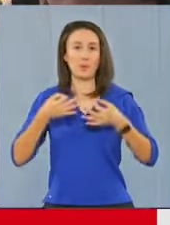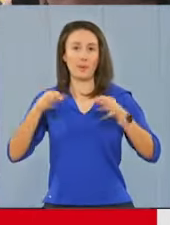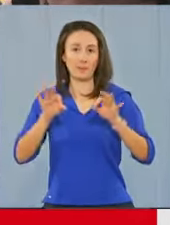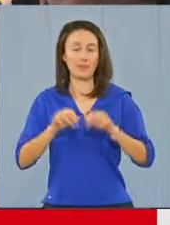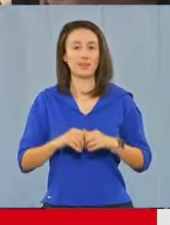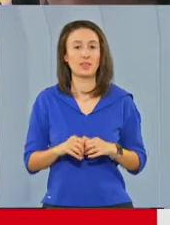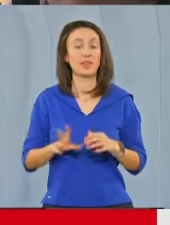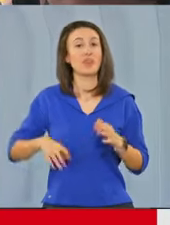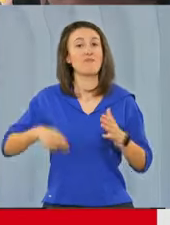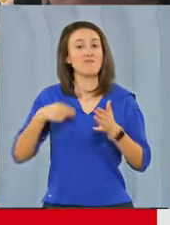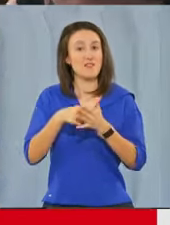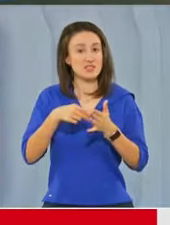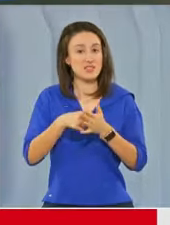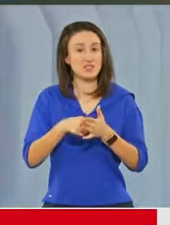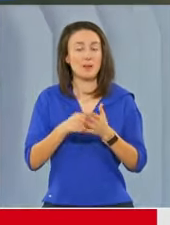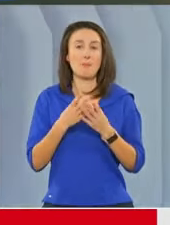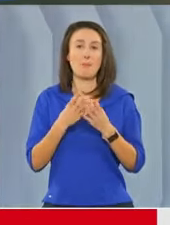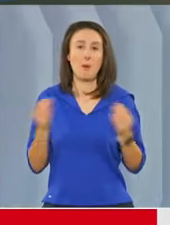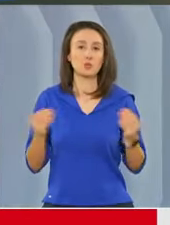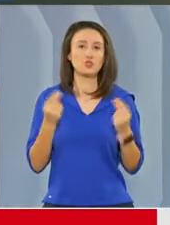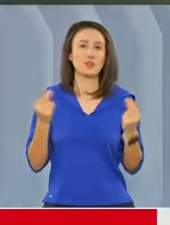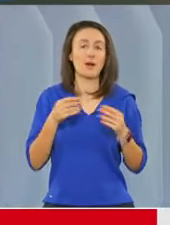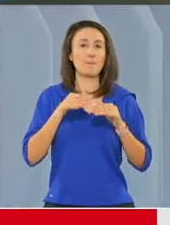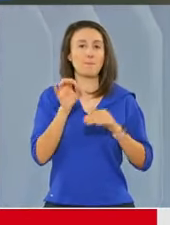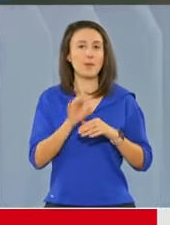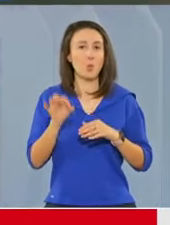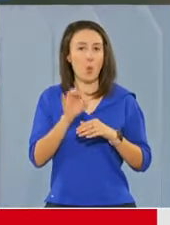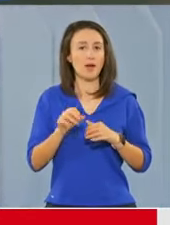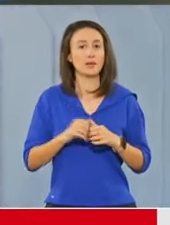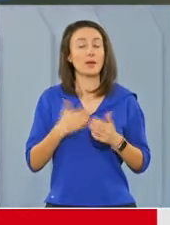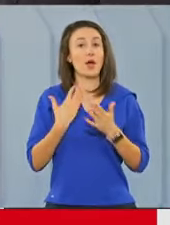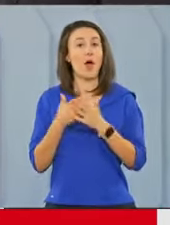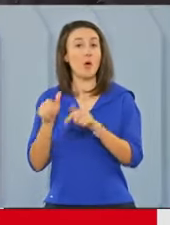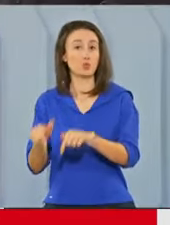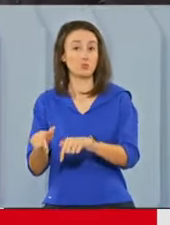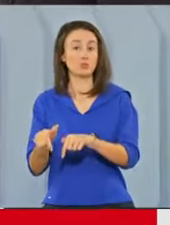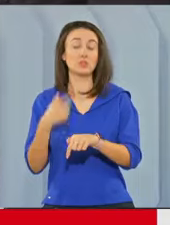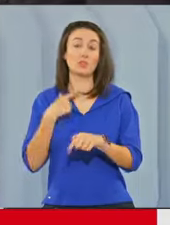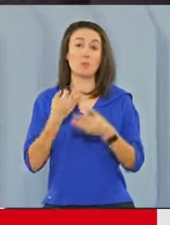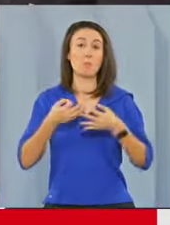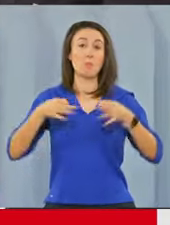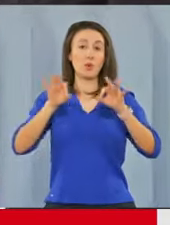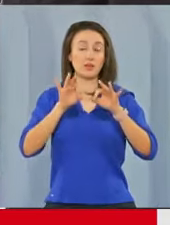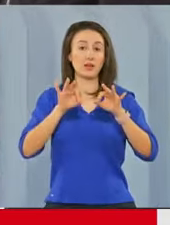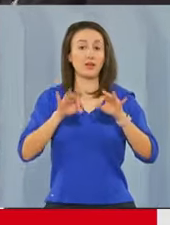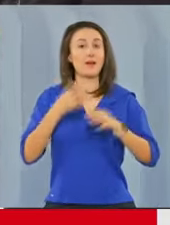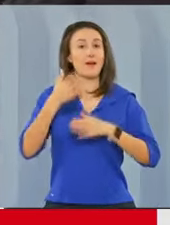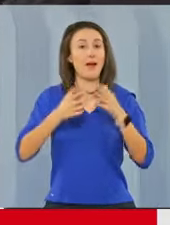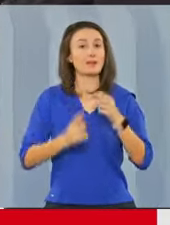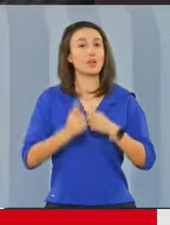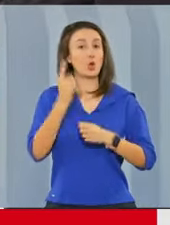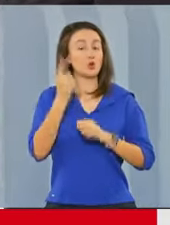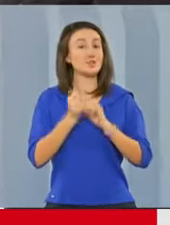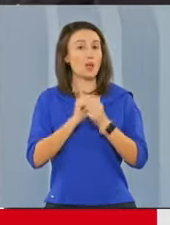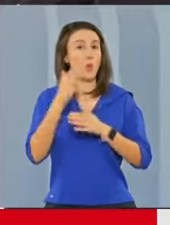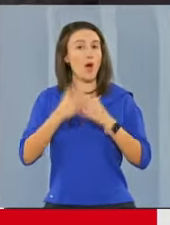permite investiții de mai mult de câteva milioane în contextul actual. Și modernizarea gării de nord